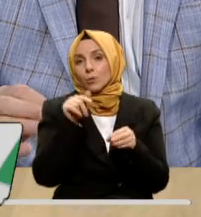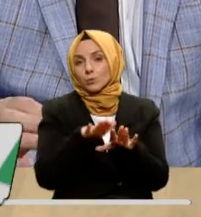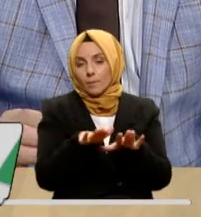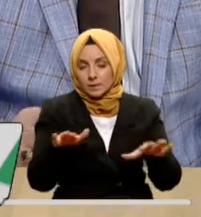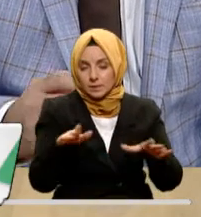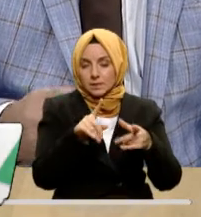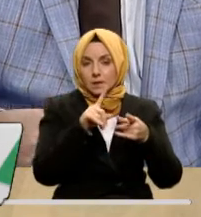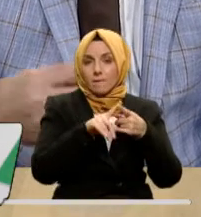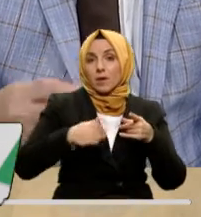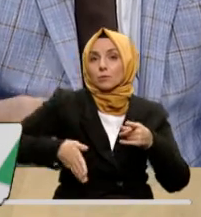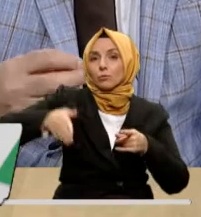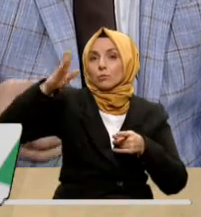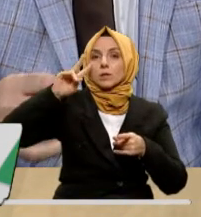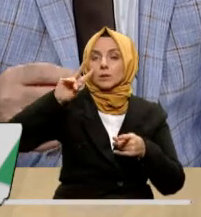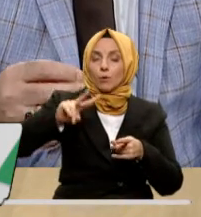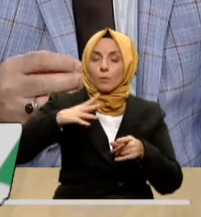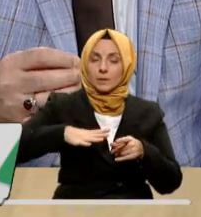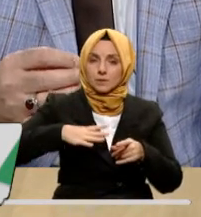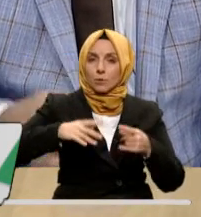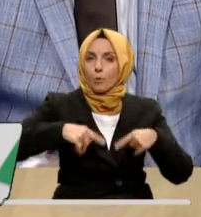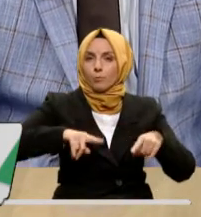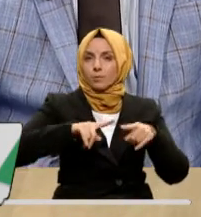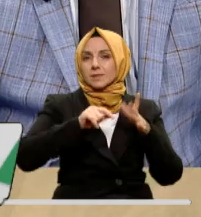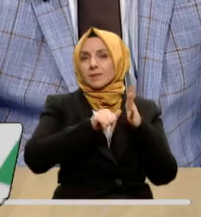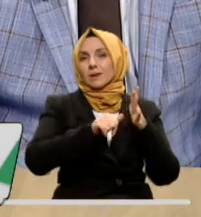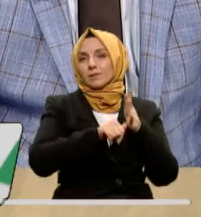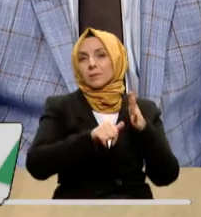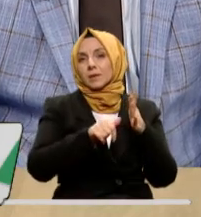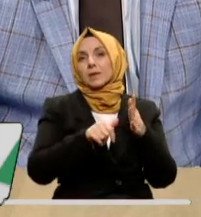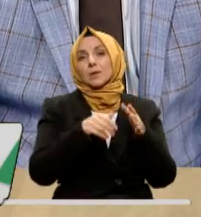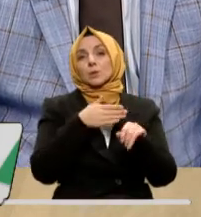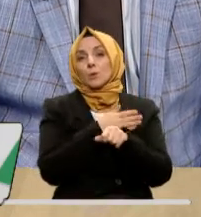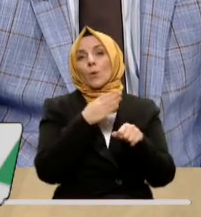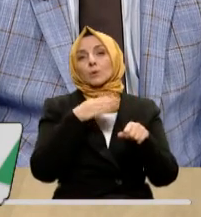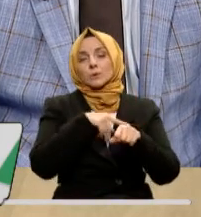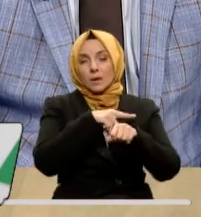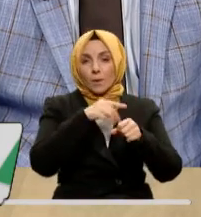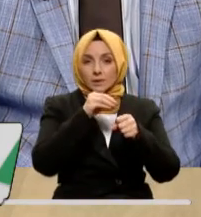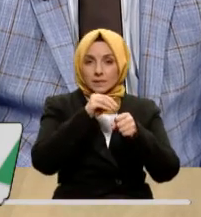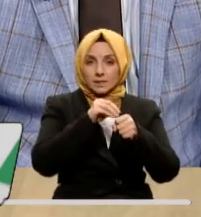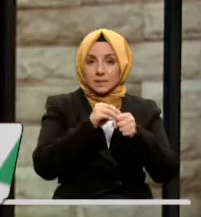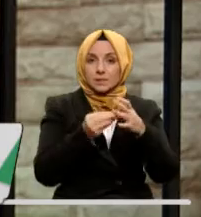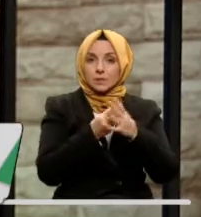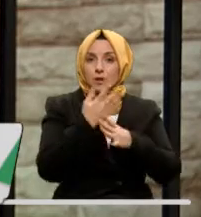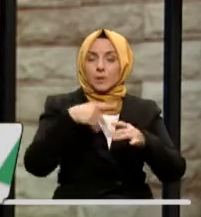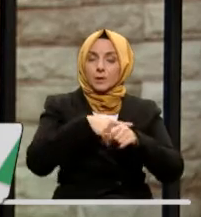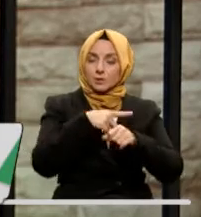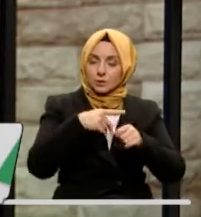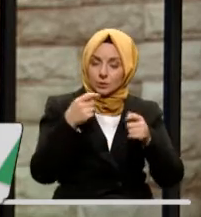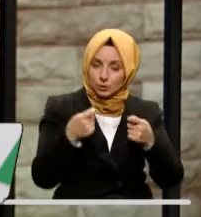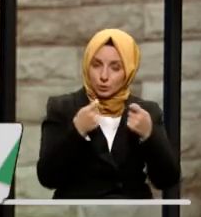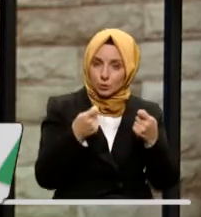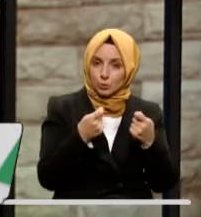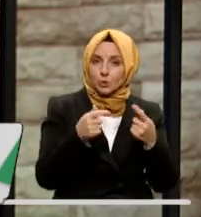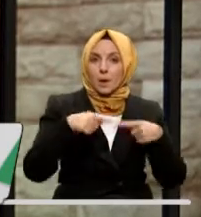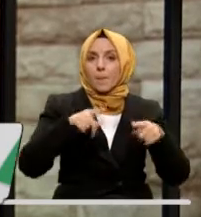zamanlı bir şekilde yani takvimi de biz takvimler indirerek çalışıyoruz onun için ama biz takvimlerimiz hazırlarken Hem çocuk